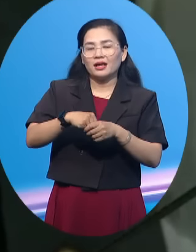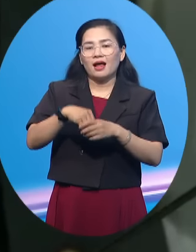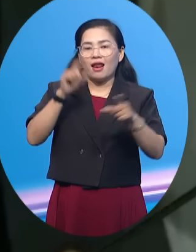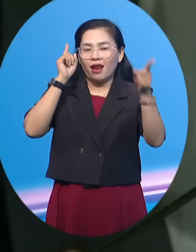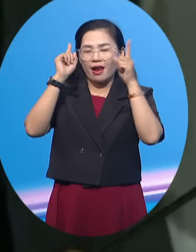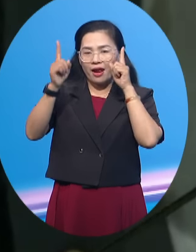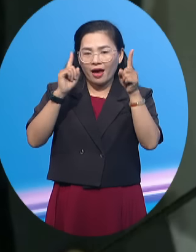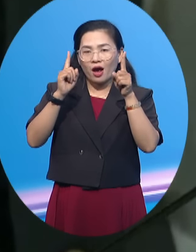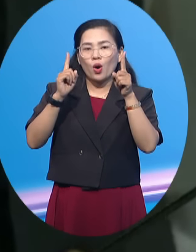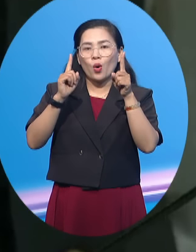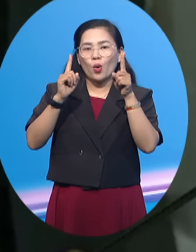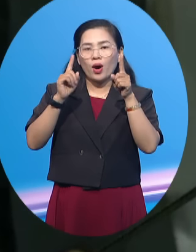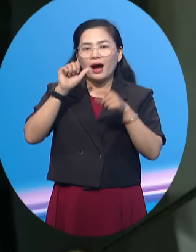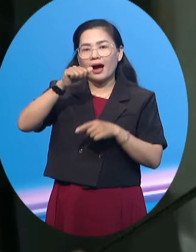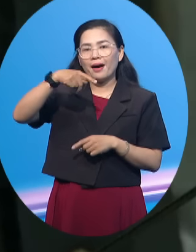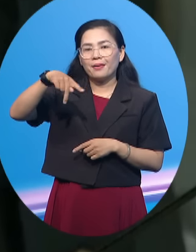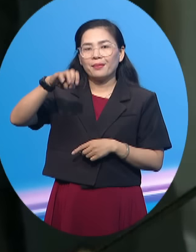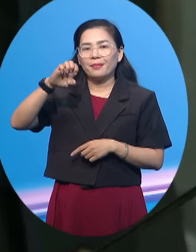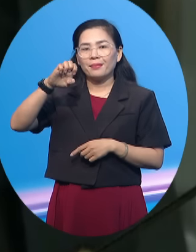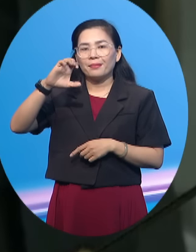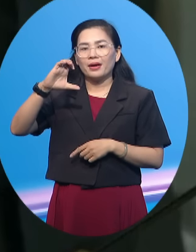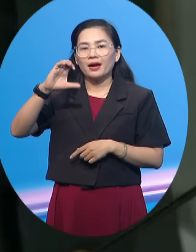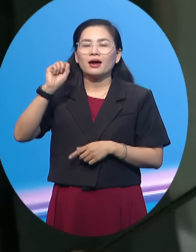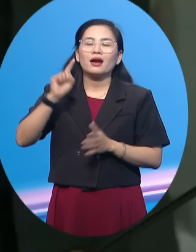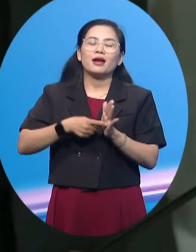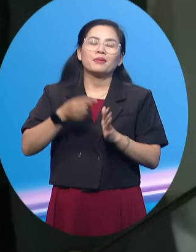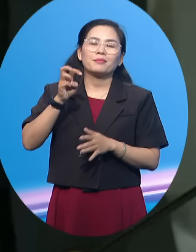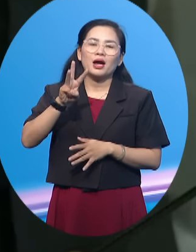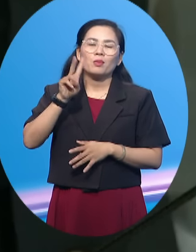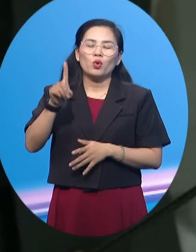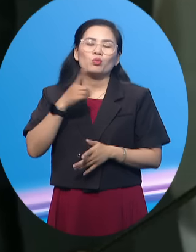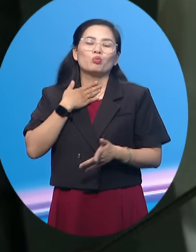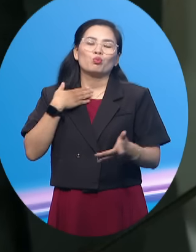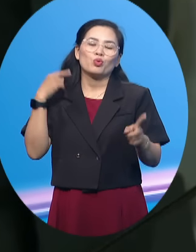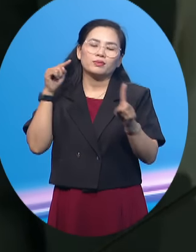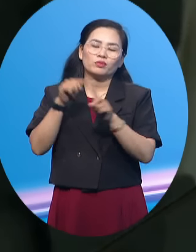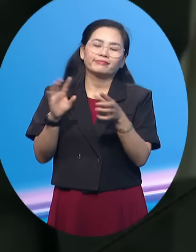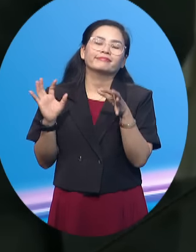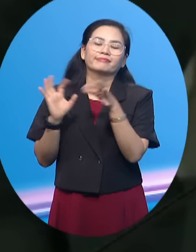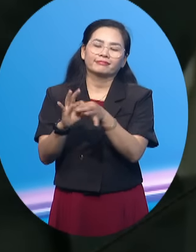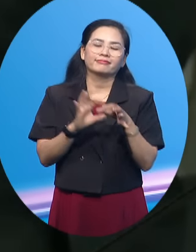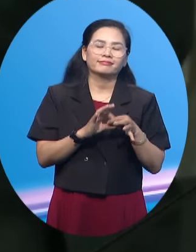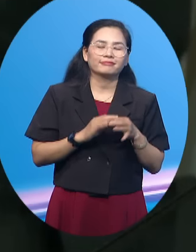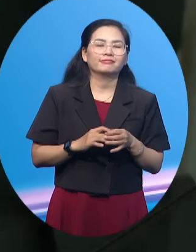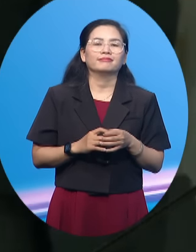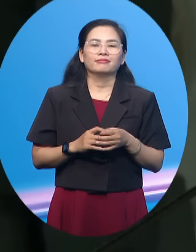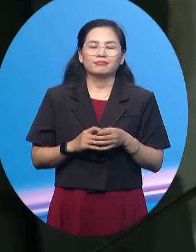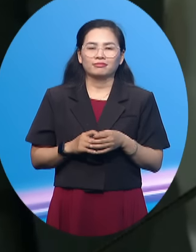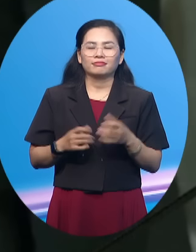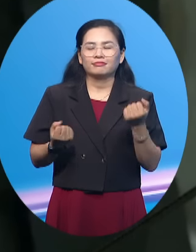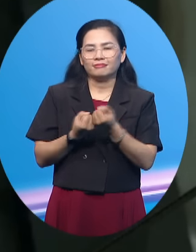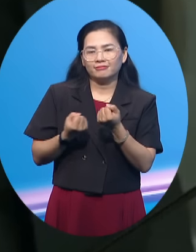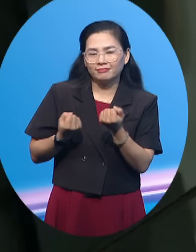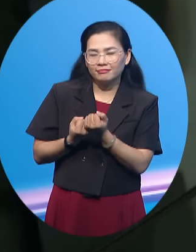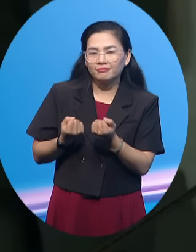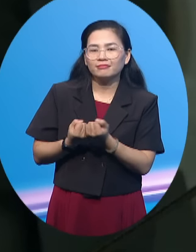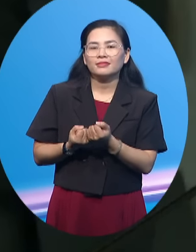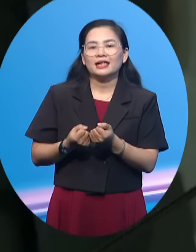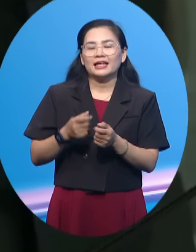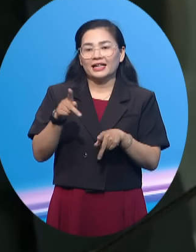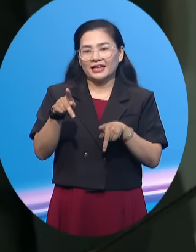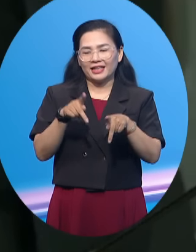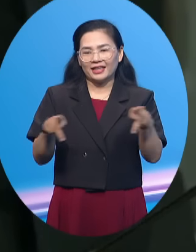APEC lần thứ 31 và hợp tác với tất cả các bên để đảm bảo thành công của hội nghị và đóng góp mới vào việc xây dựng nền